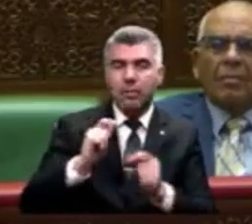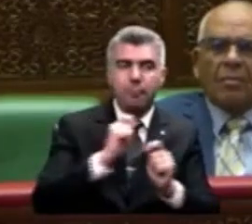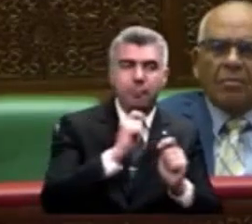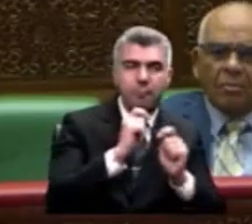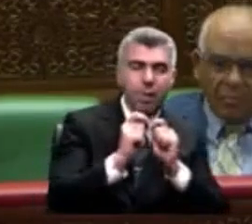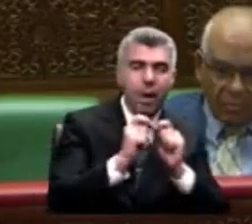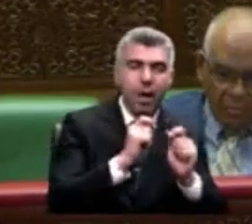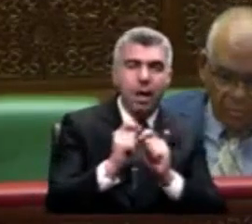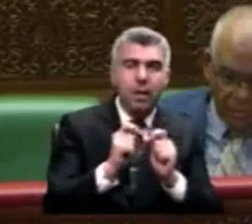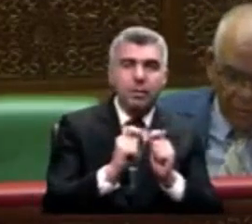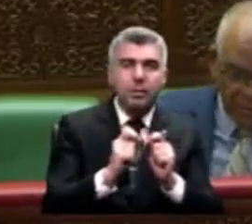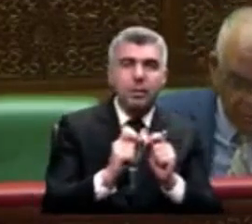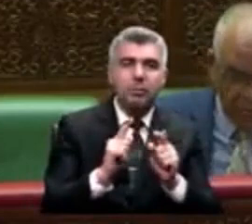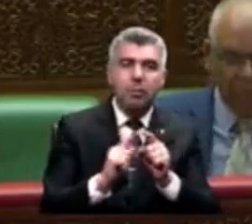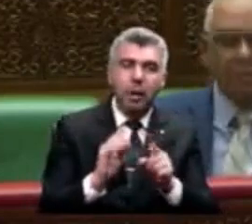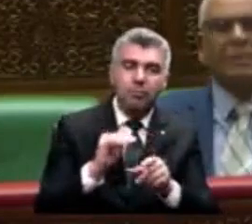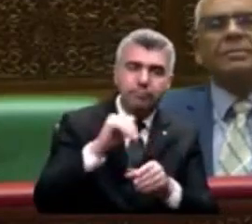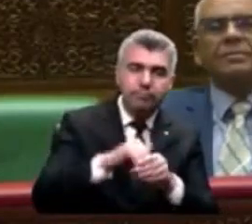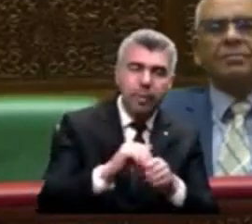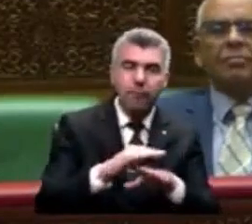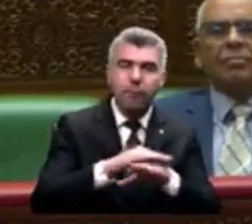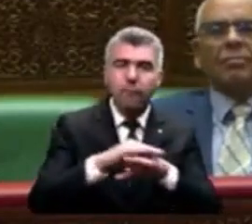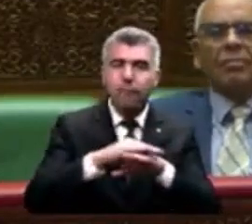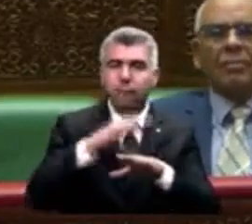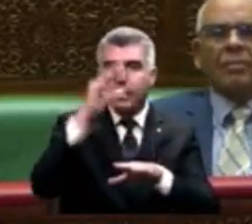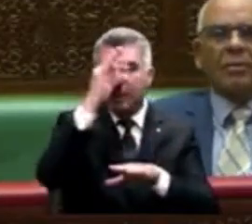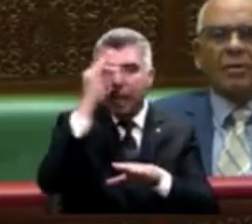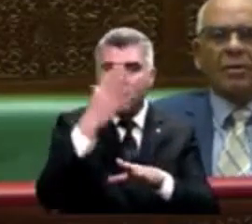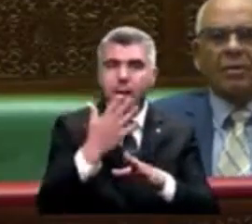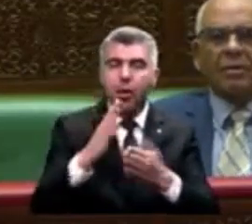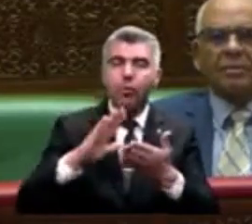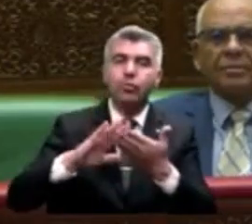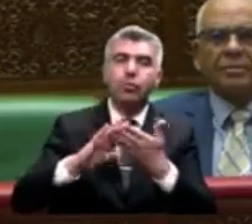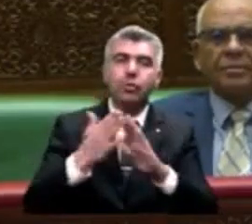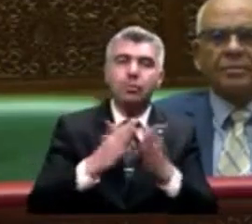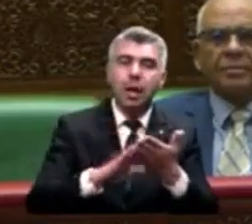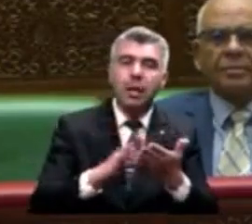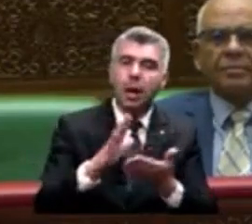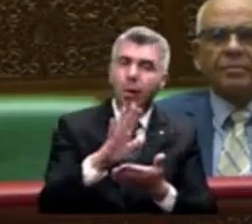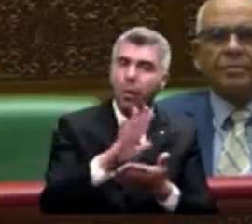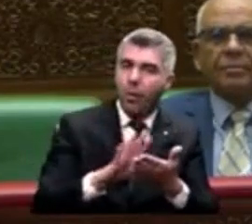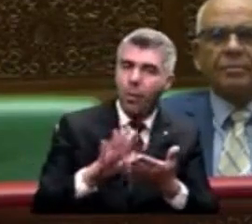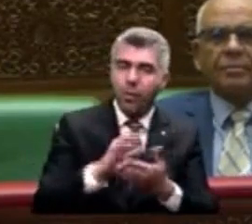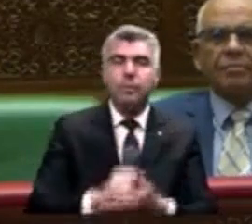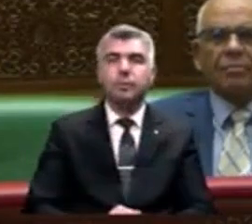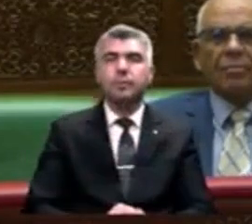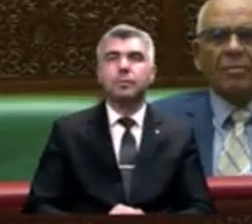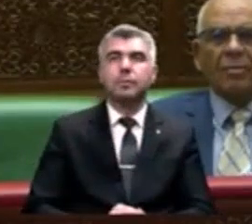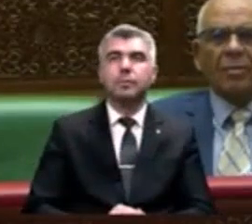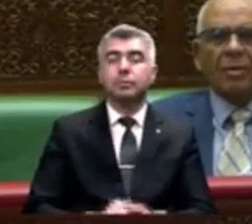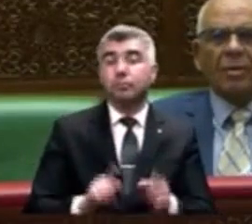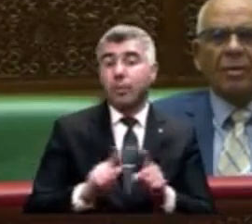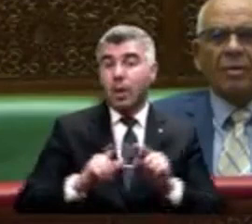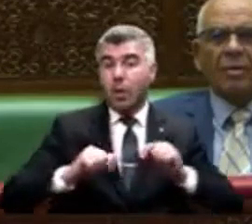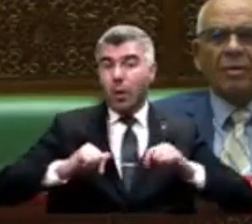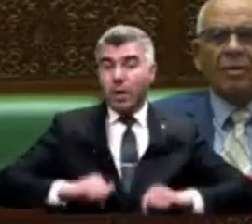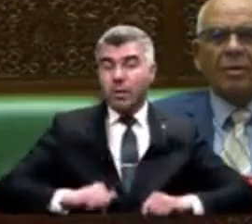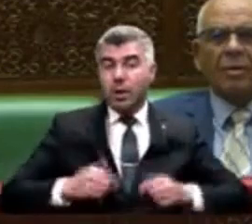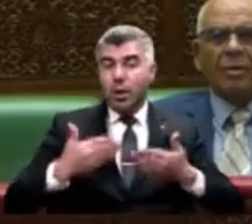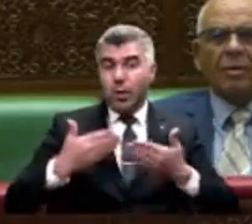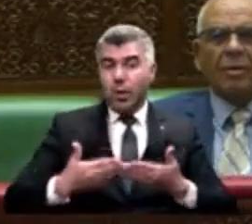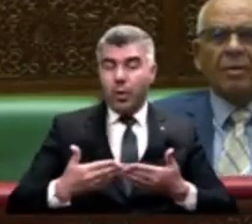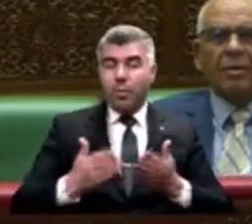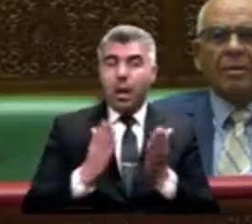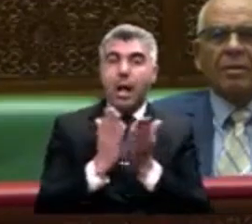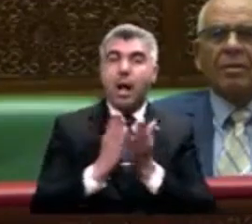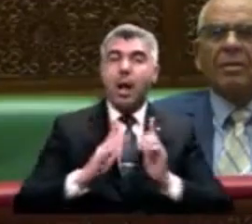النقاشات لا داخل الصالونات السياسية ولا في المجتمع المدني. سيد الوزير المحترم، المنظومة التعليمية اليوم